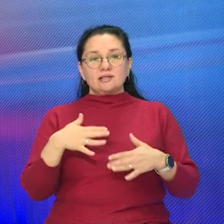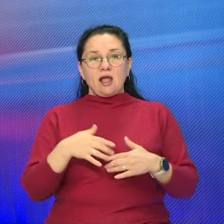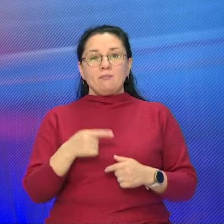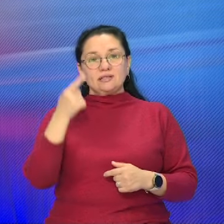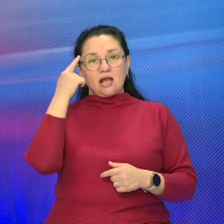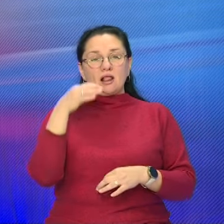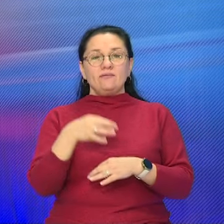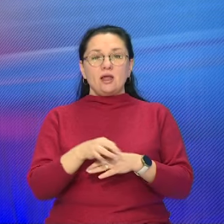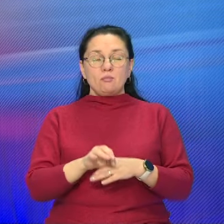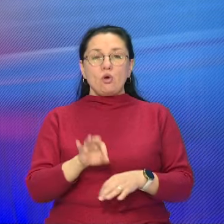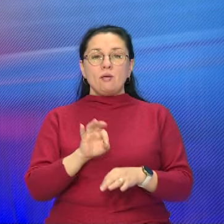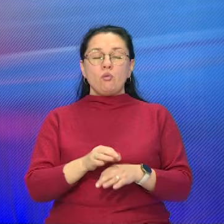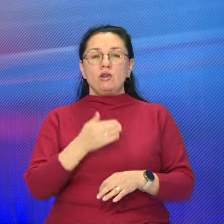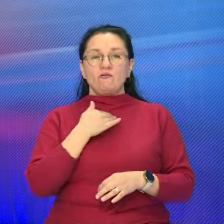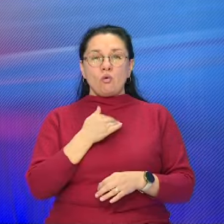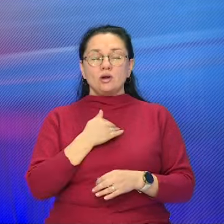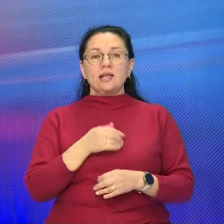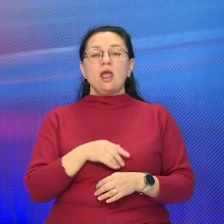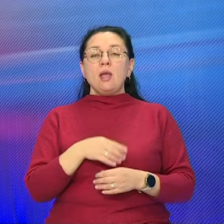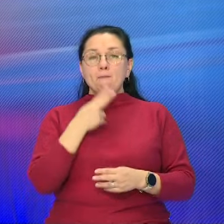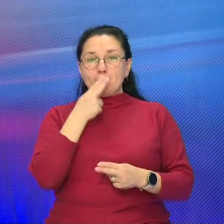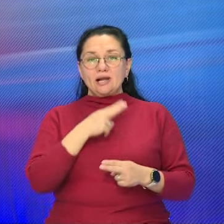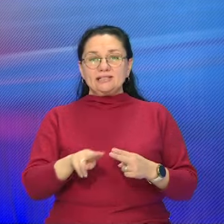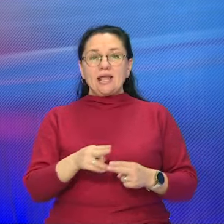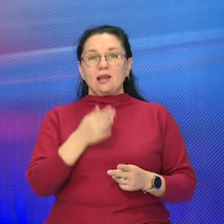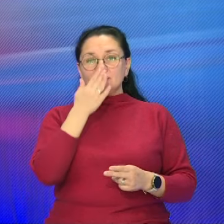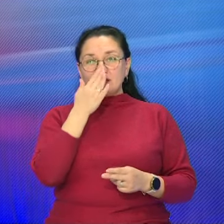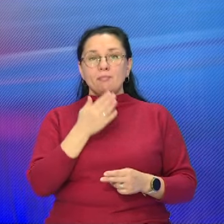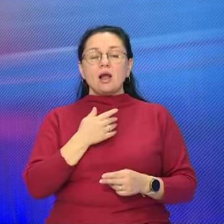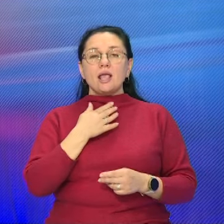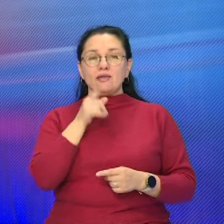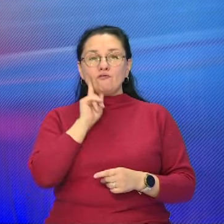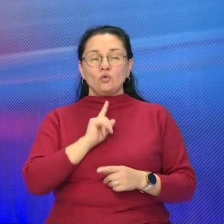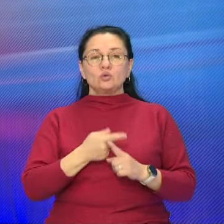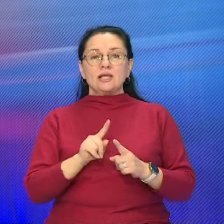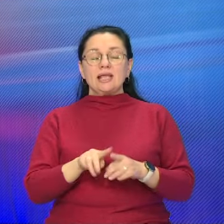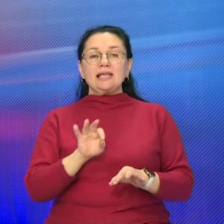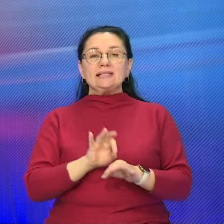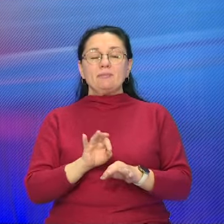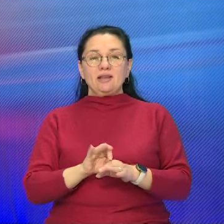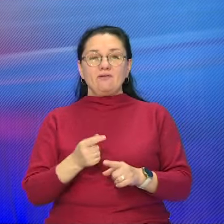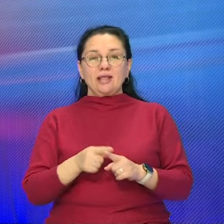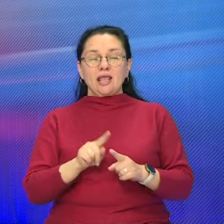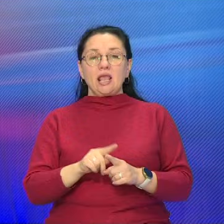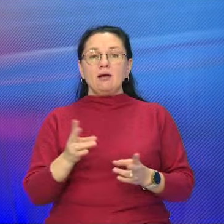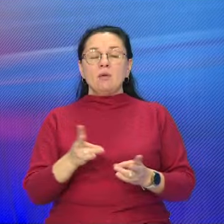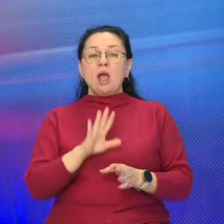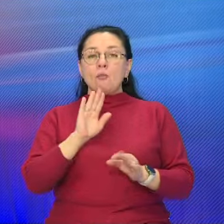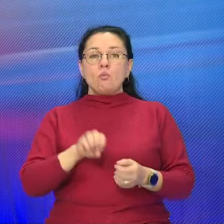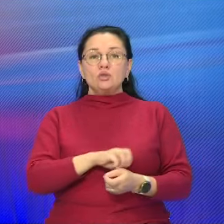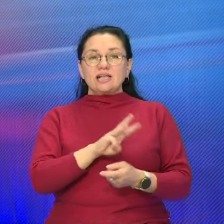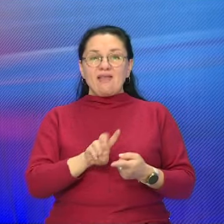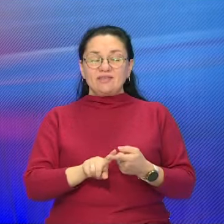головные и боль у горле, страта смаку або нюху. Те, кто перенес захворвание, рискуют отримать постковидный